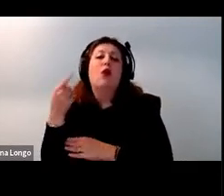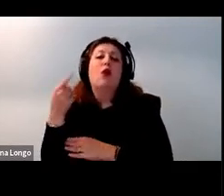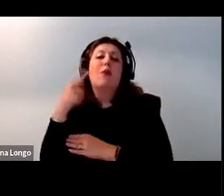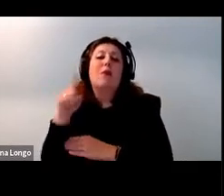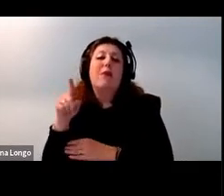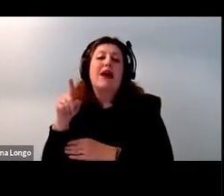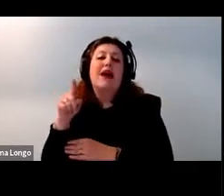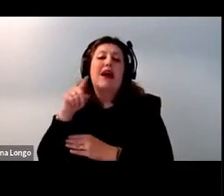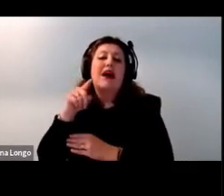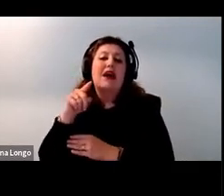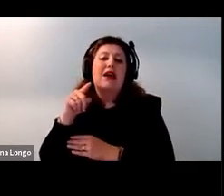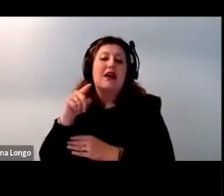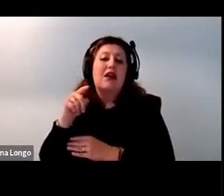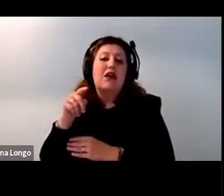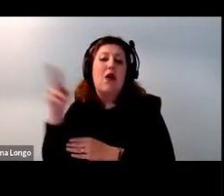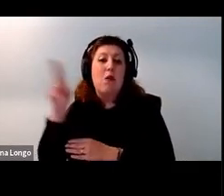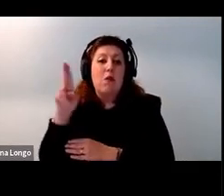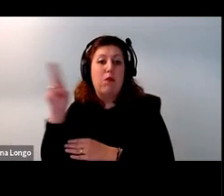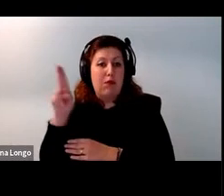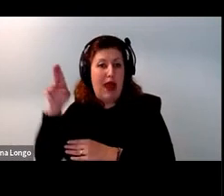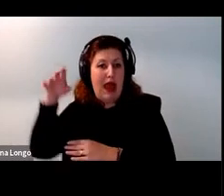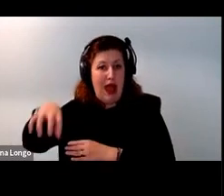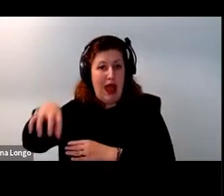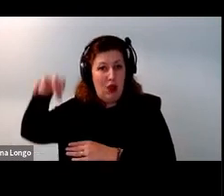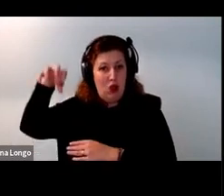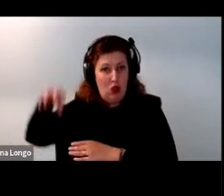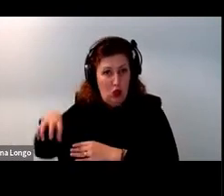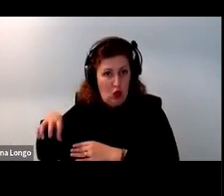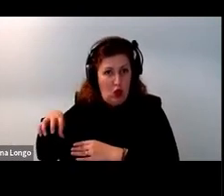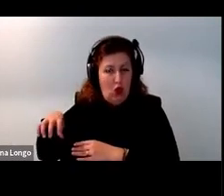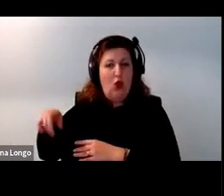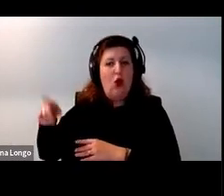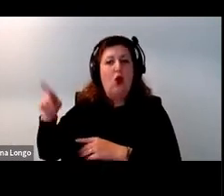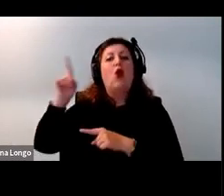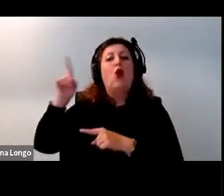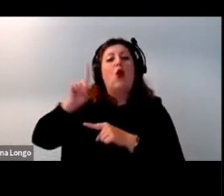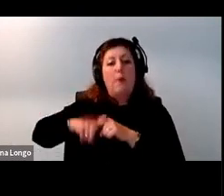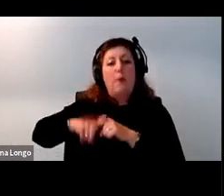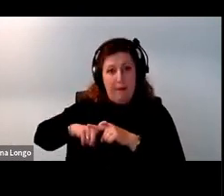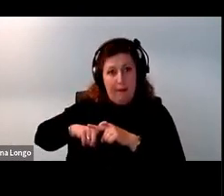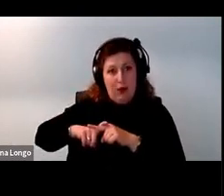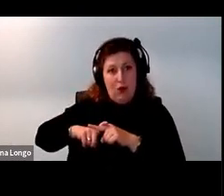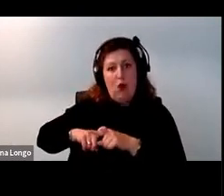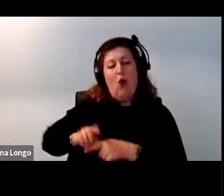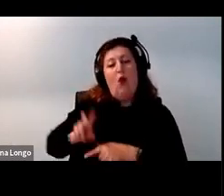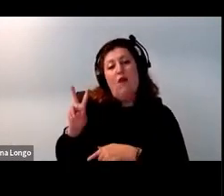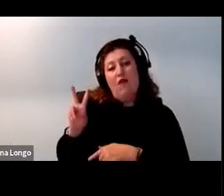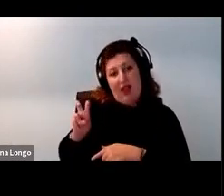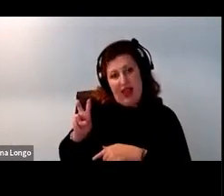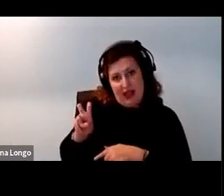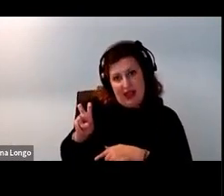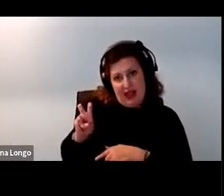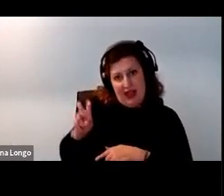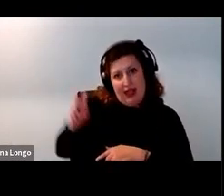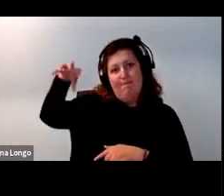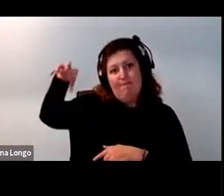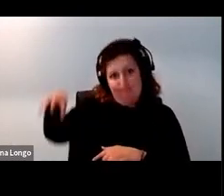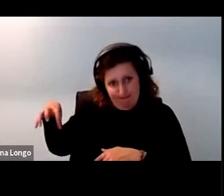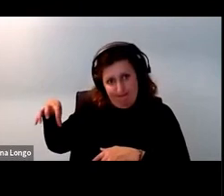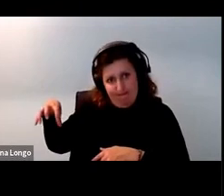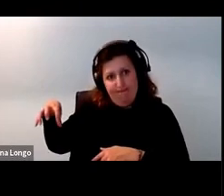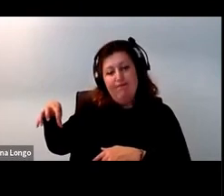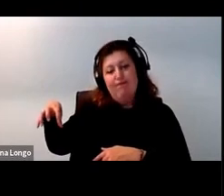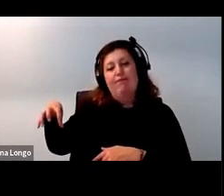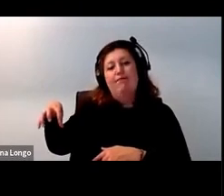bagni standalone, un pochino più meno 20, di 20 perché non 20. Era un simple tender procedure ma un single di poco, e